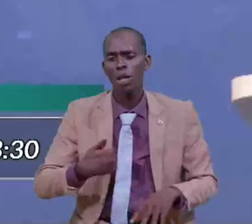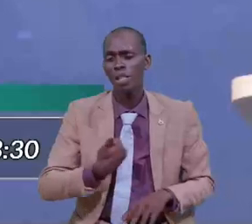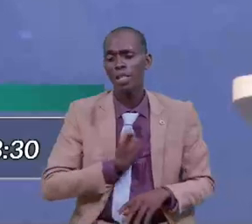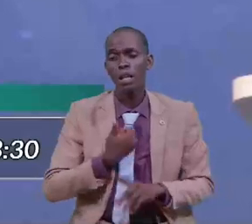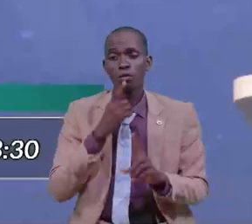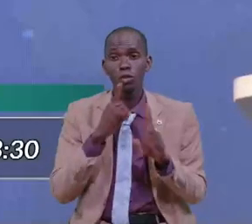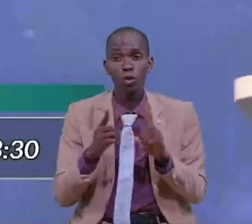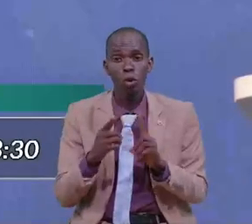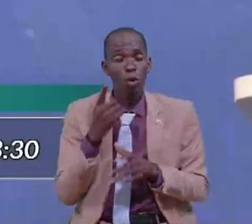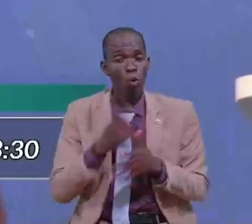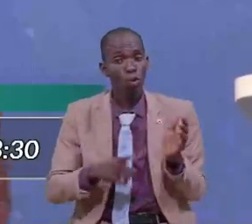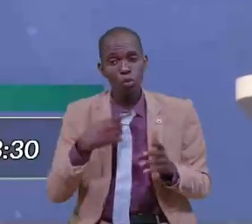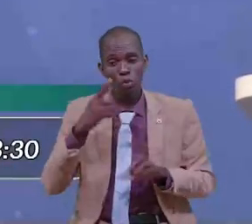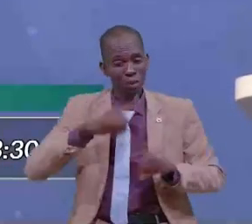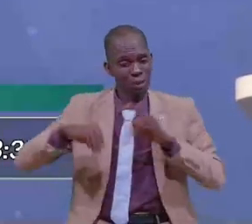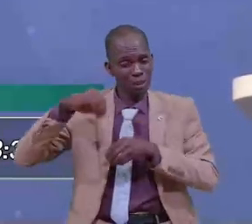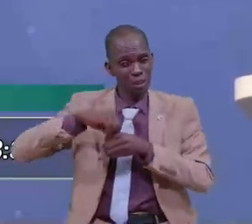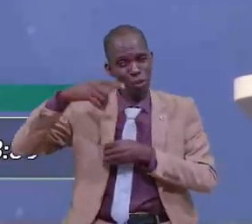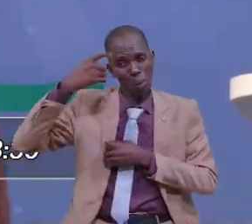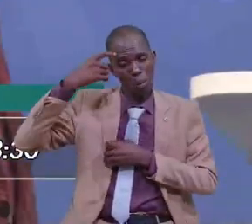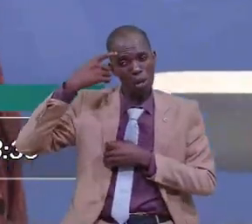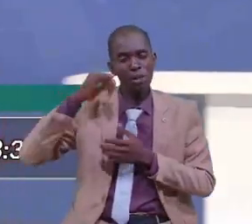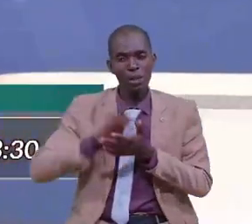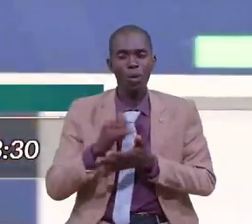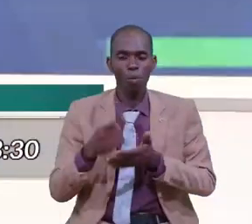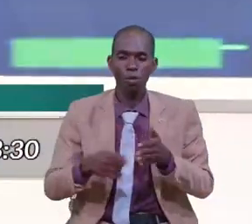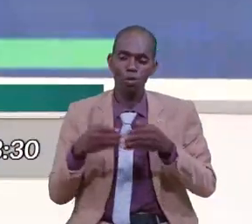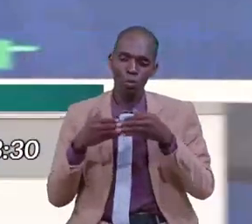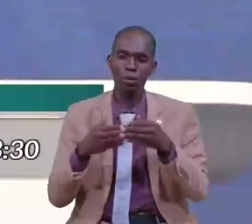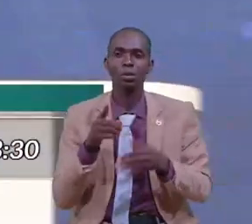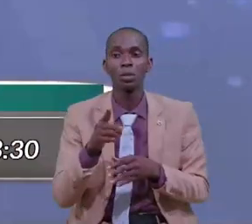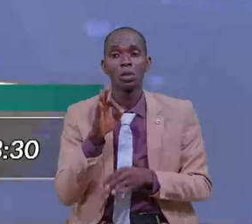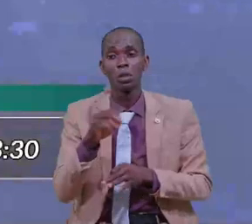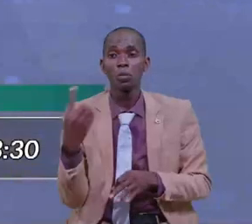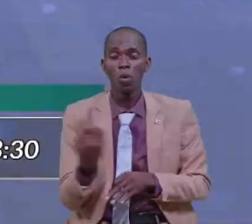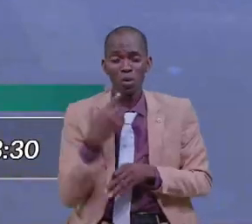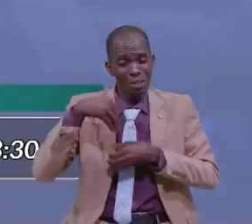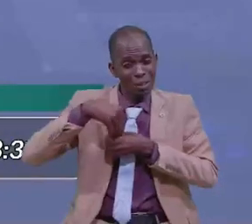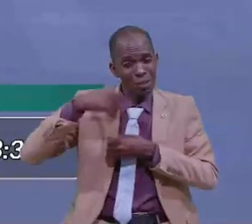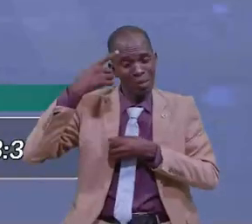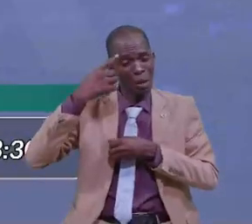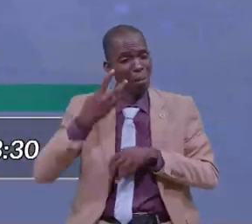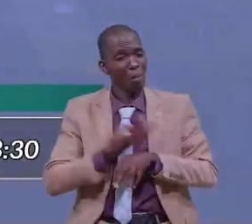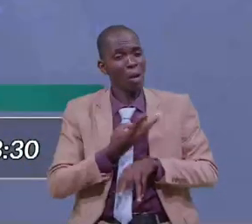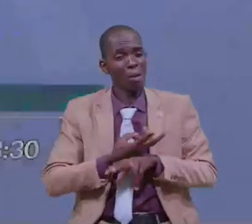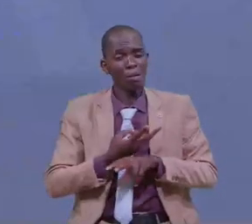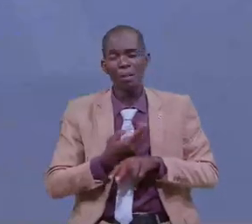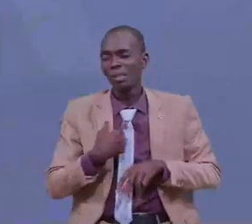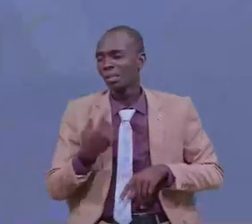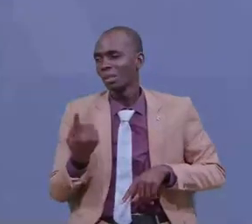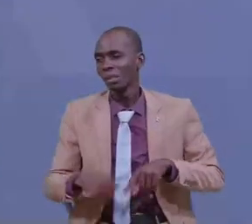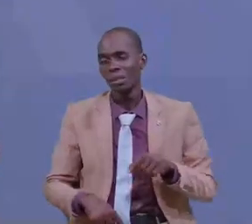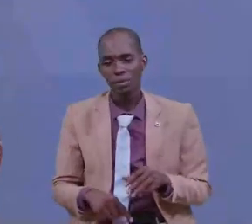pensée, c'est ce que votre pensée va accepter. Si vous dites, oh, je ne peux pas. Mathématiques, je ne peux